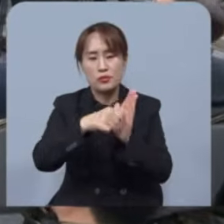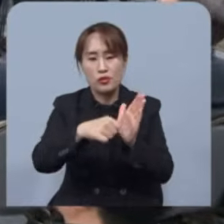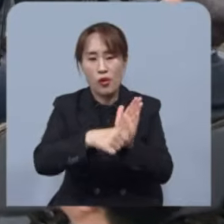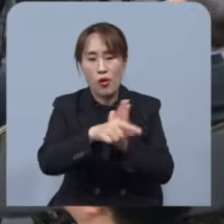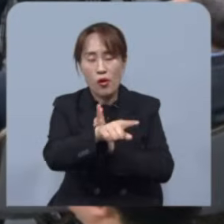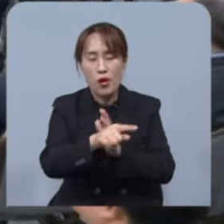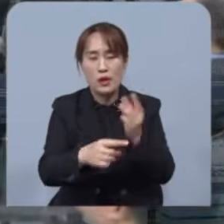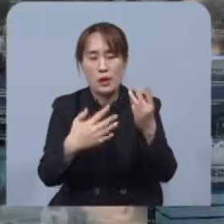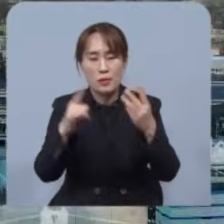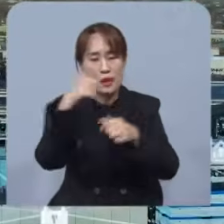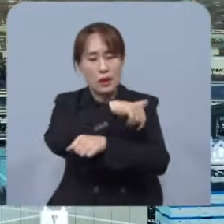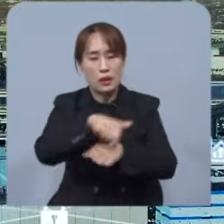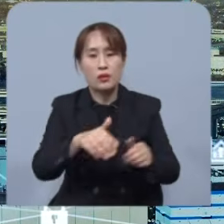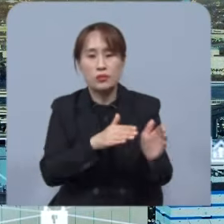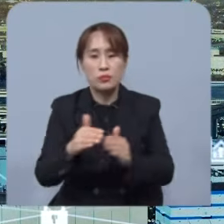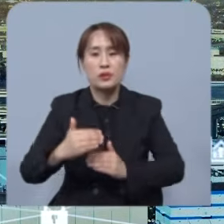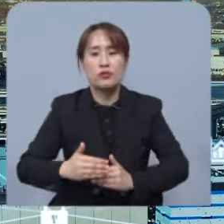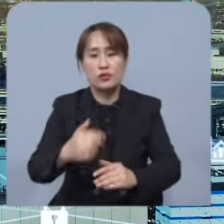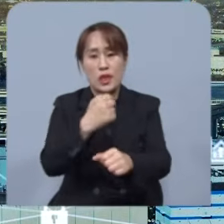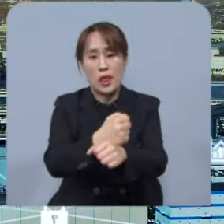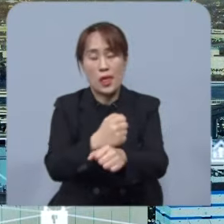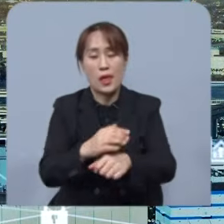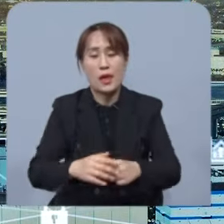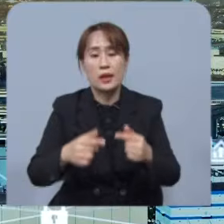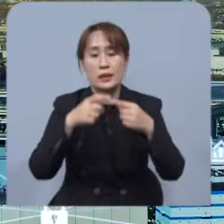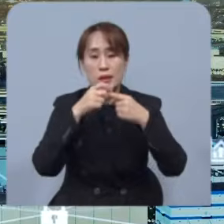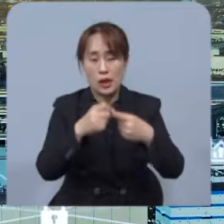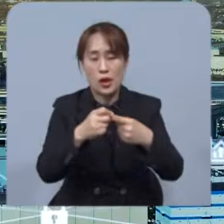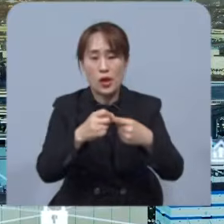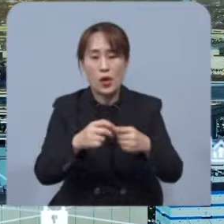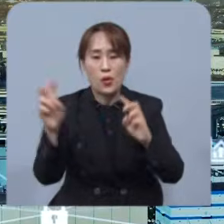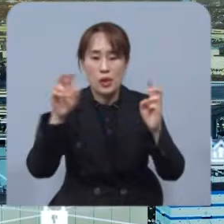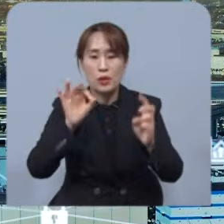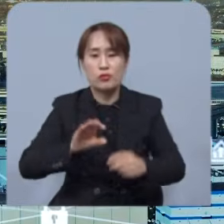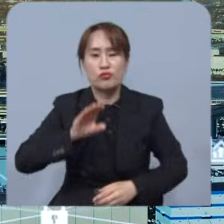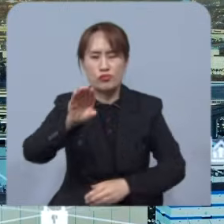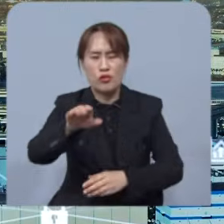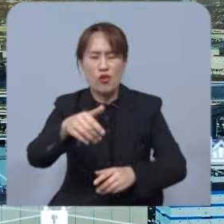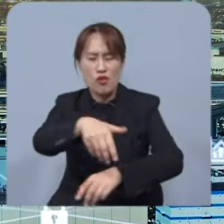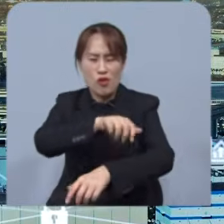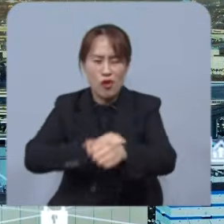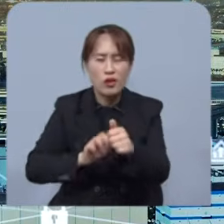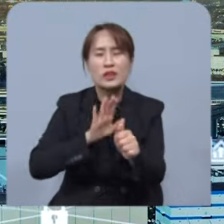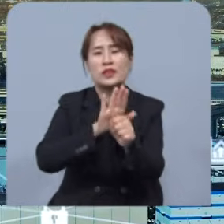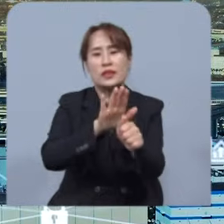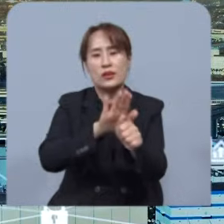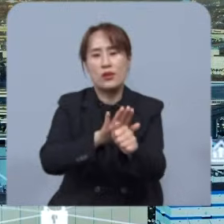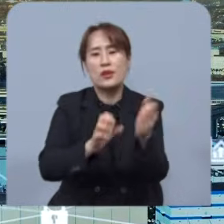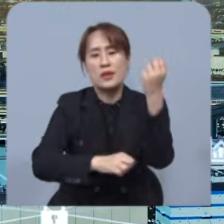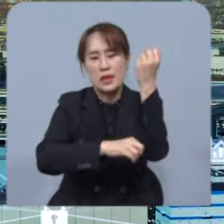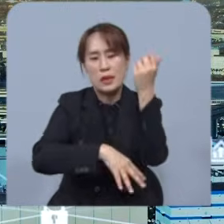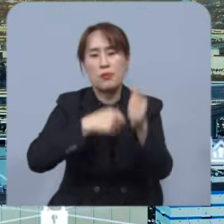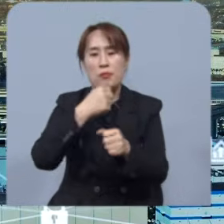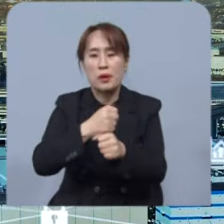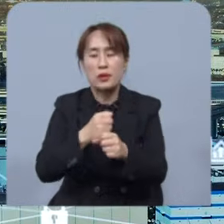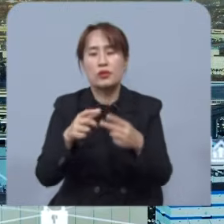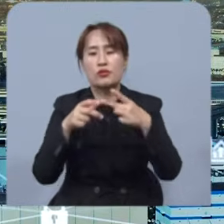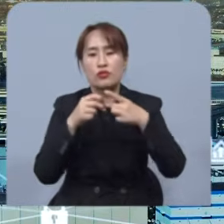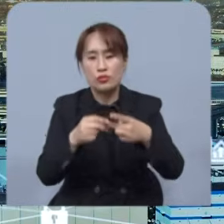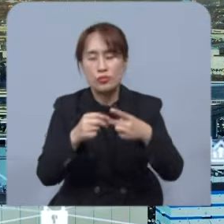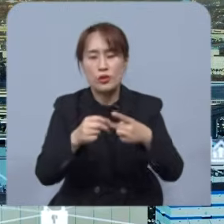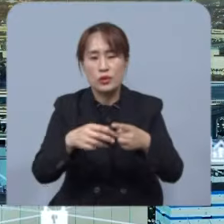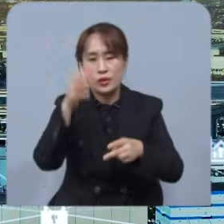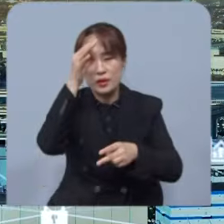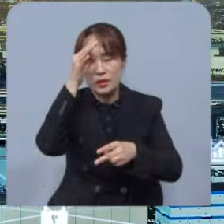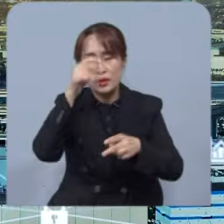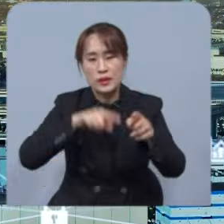대해서 3대 전략을 마련해서 추진하겠습니다. 첫째는 기업 투자를 전폭적으로 지원할 수 있는 토대를 만들고, 둘째는